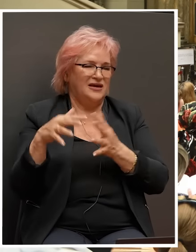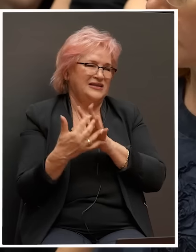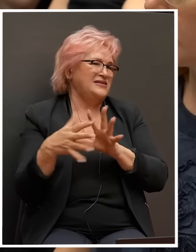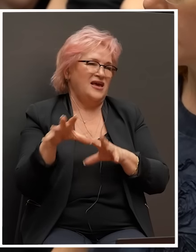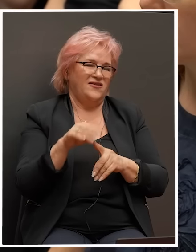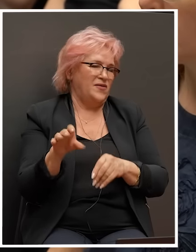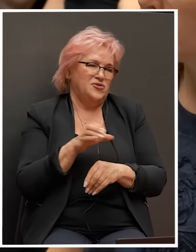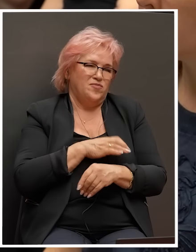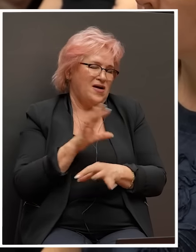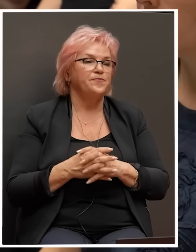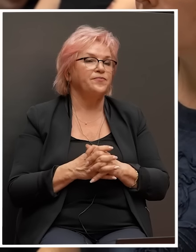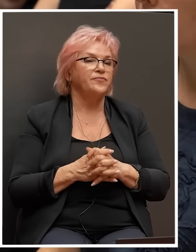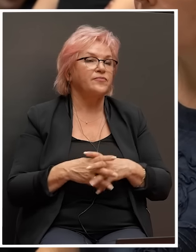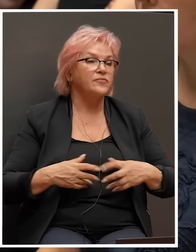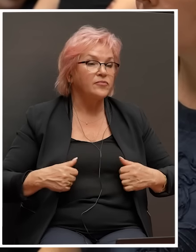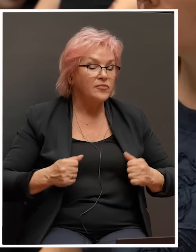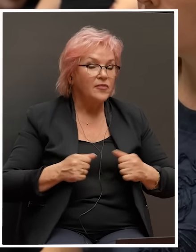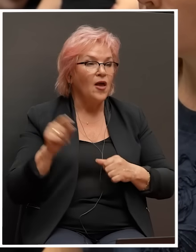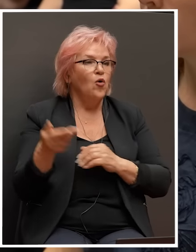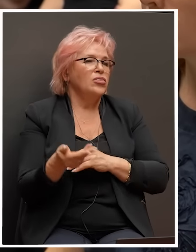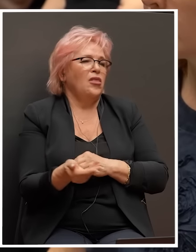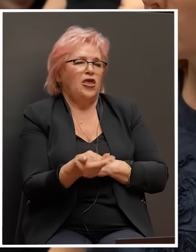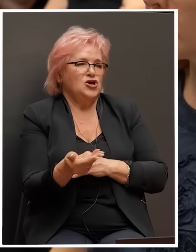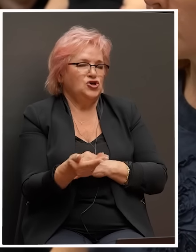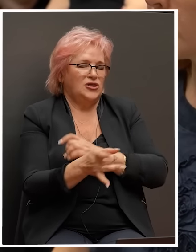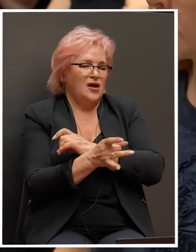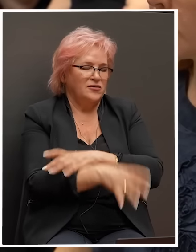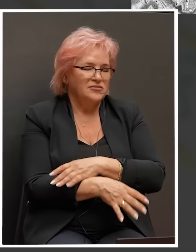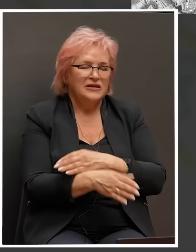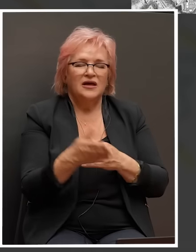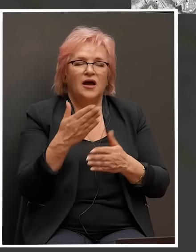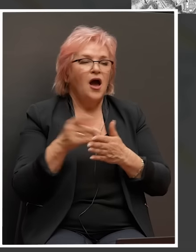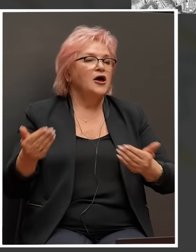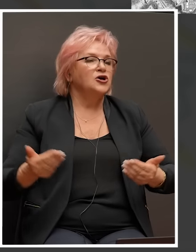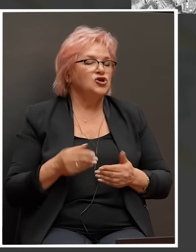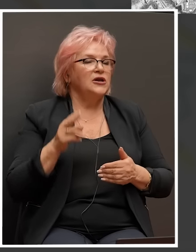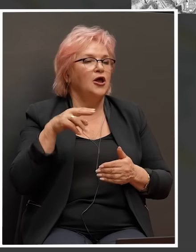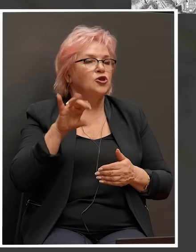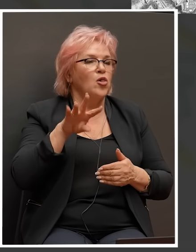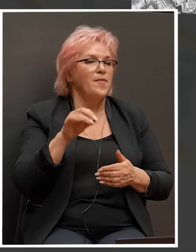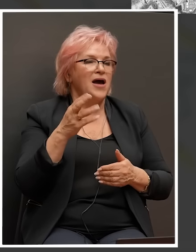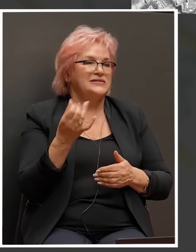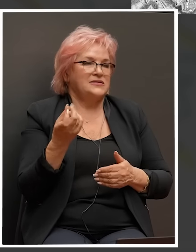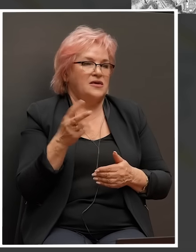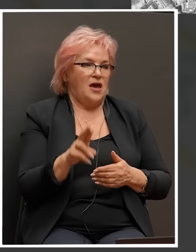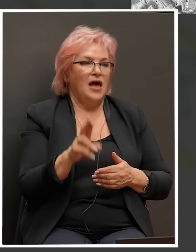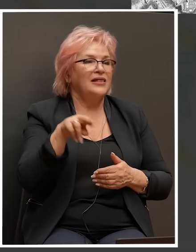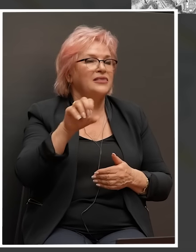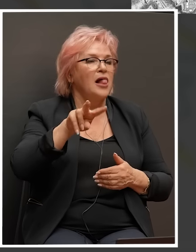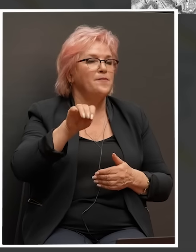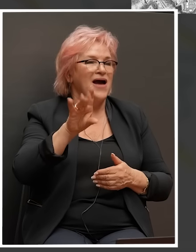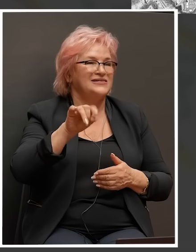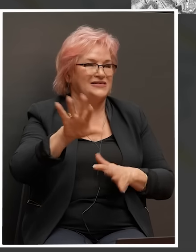вообще особо богатыми никогда не были, и от нищеты, но они окончательно обнищали, жили они в Далмации. И